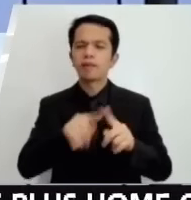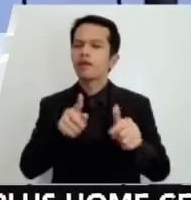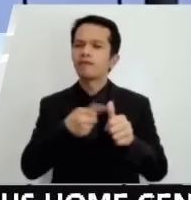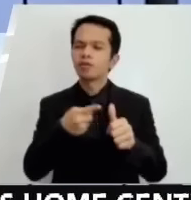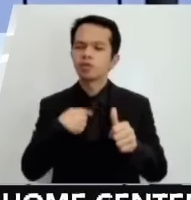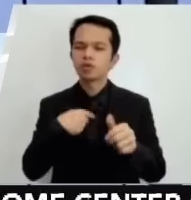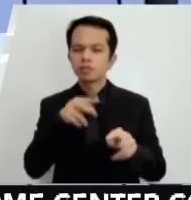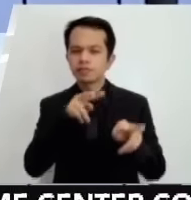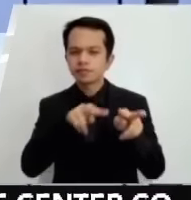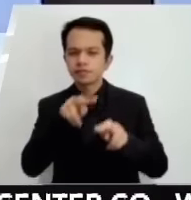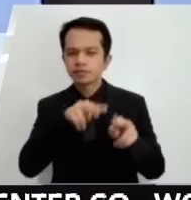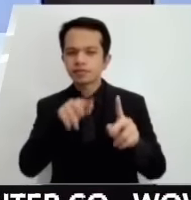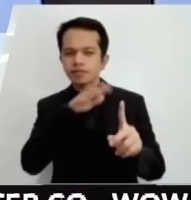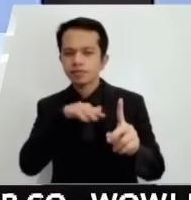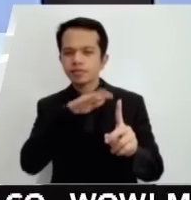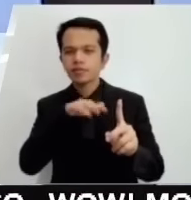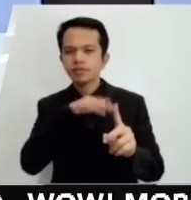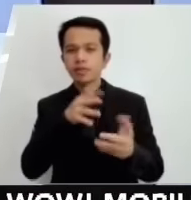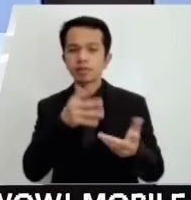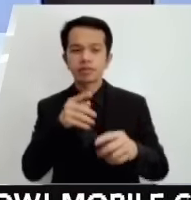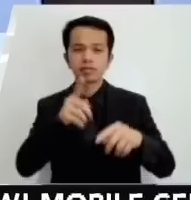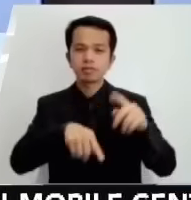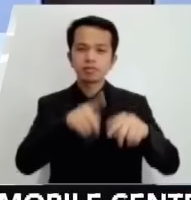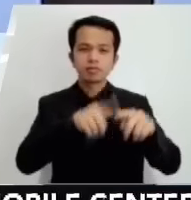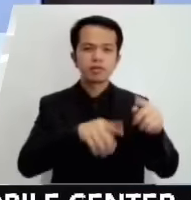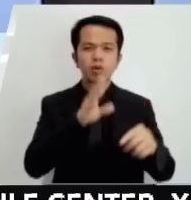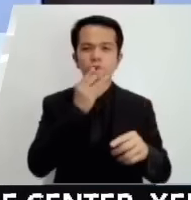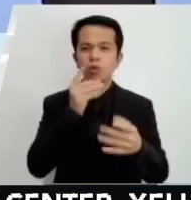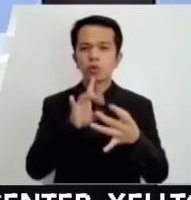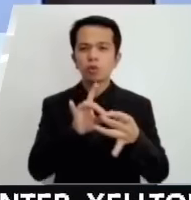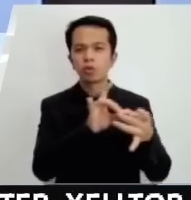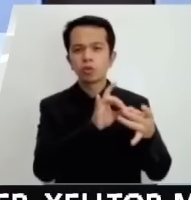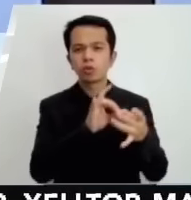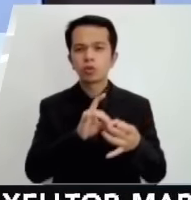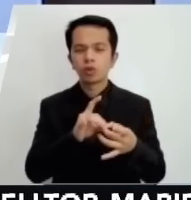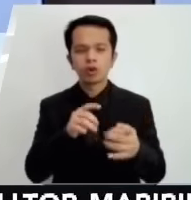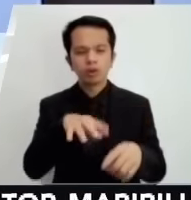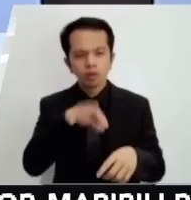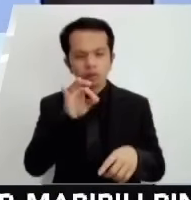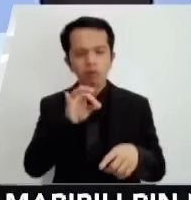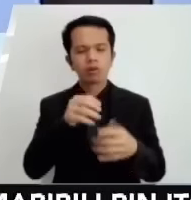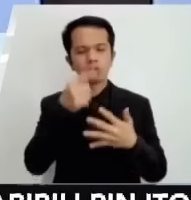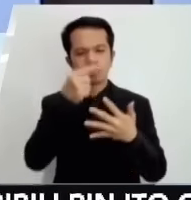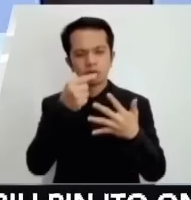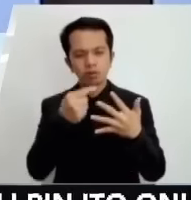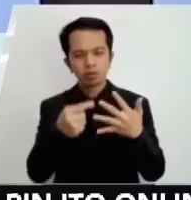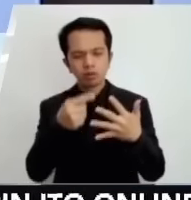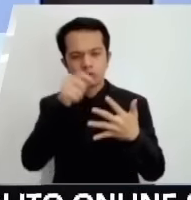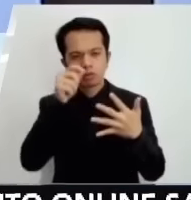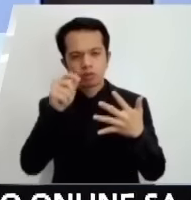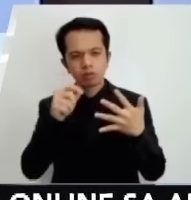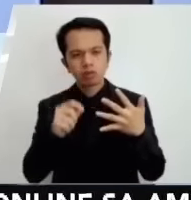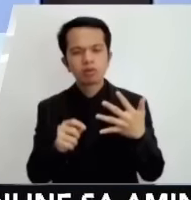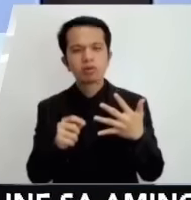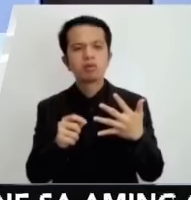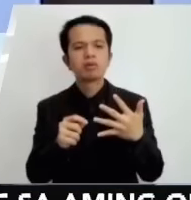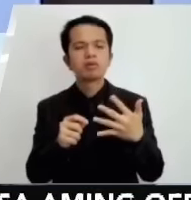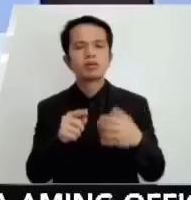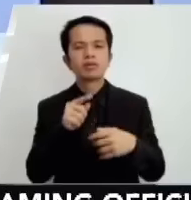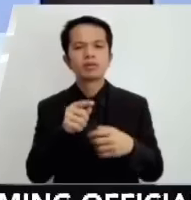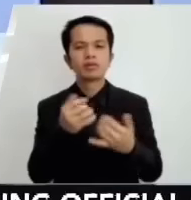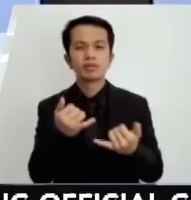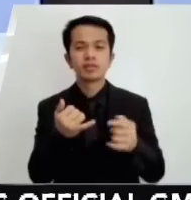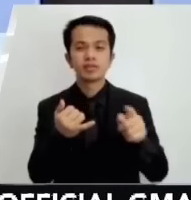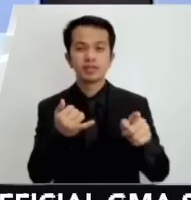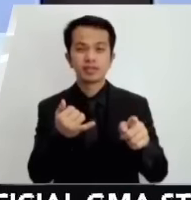makikipagkaibigan hangga't sa natumbok ko yung mga gusto niyang mangyari gusto niyang mawala yung kahul ko sa